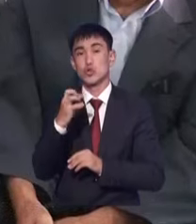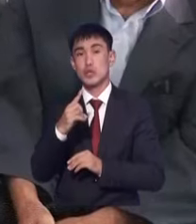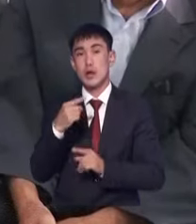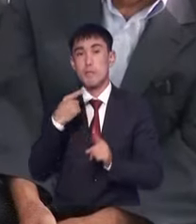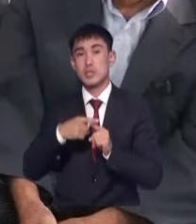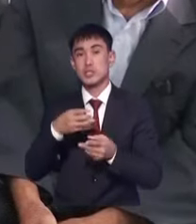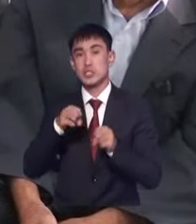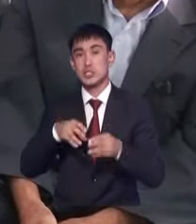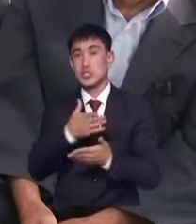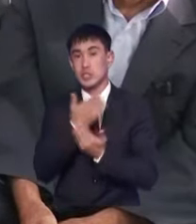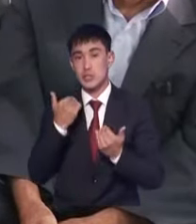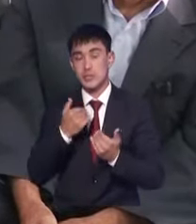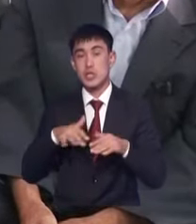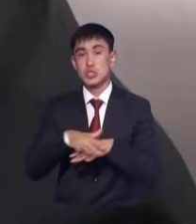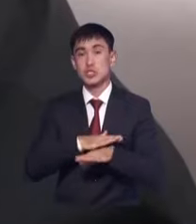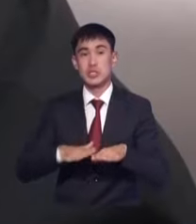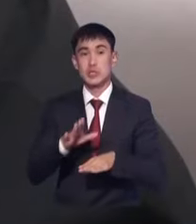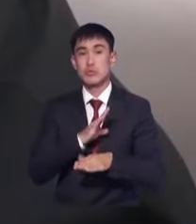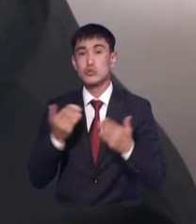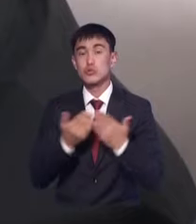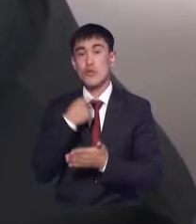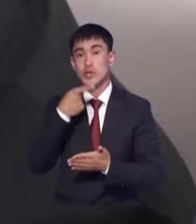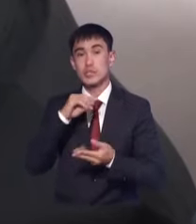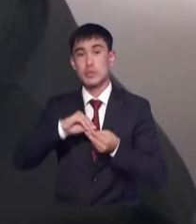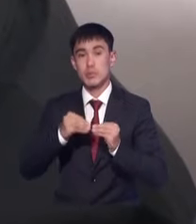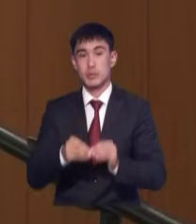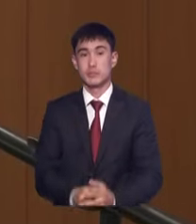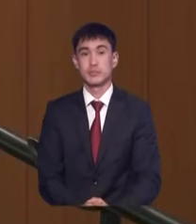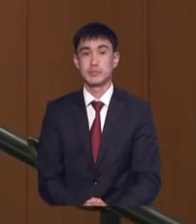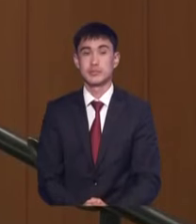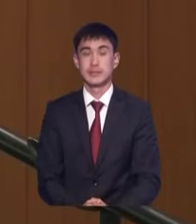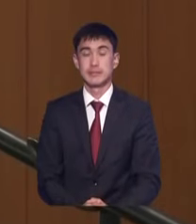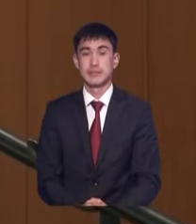положительного решения. Жители вынуждены были снова озвучить этот вопрос.